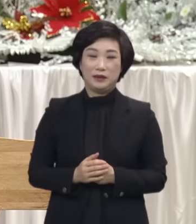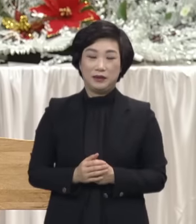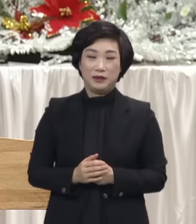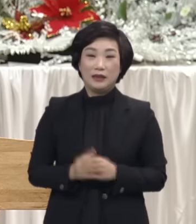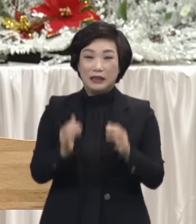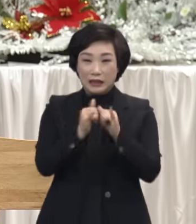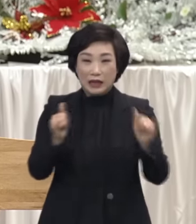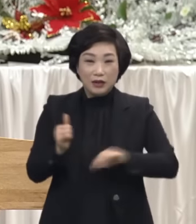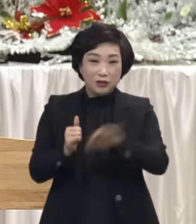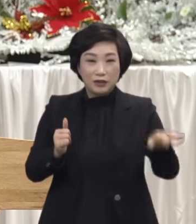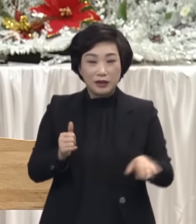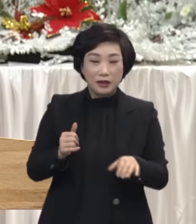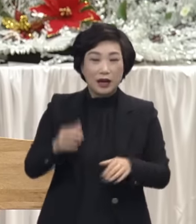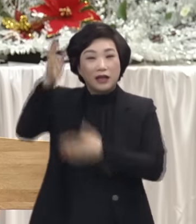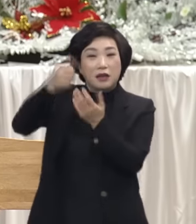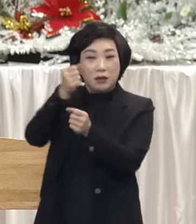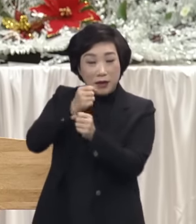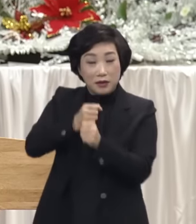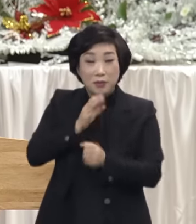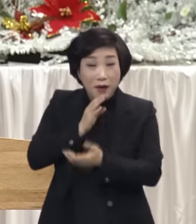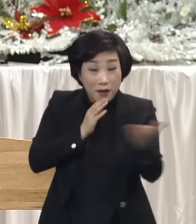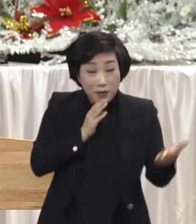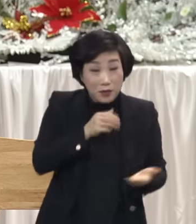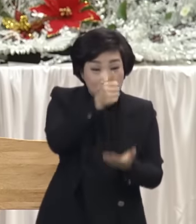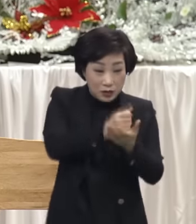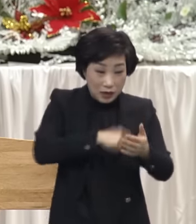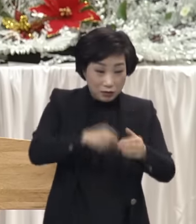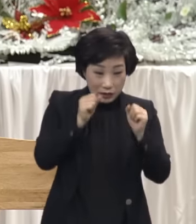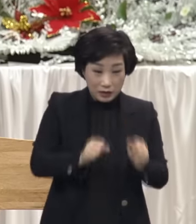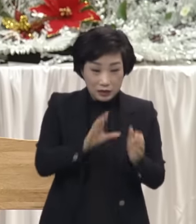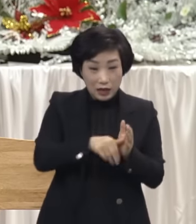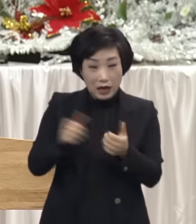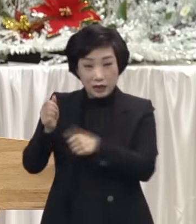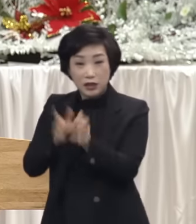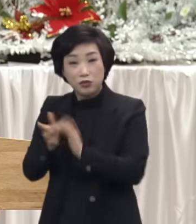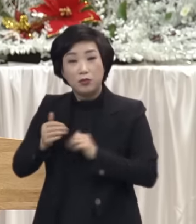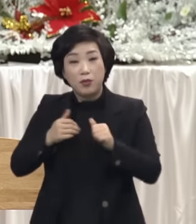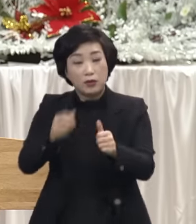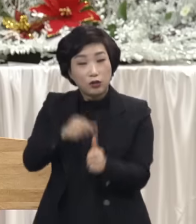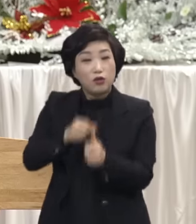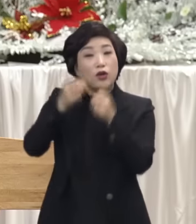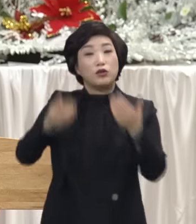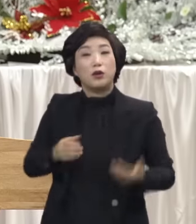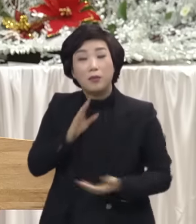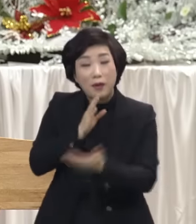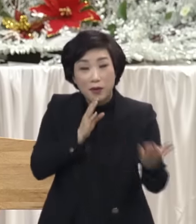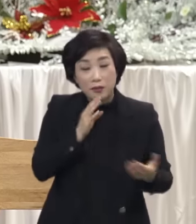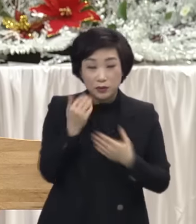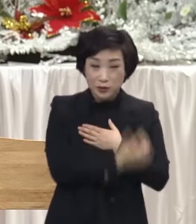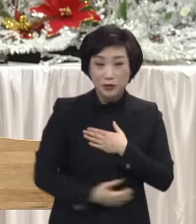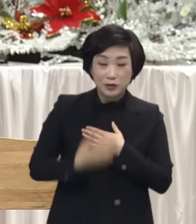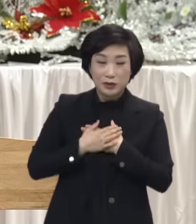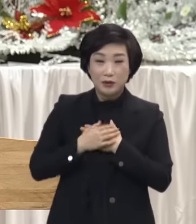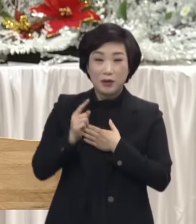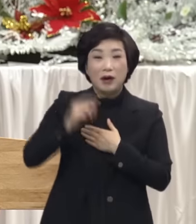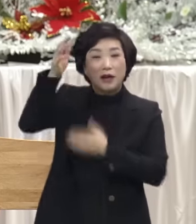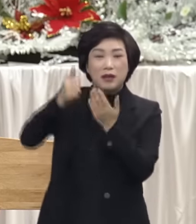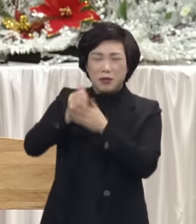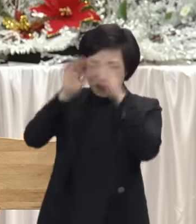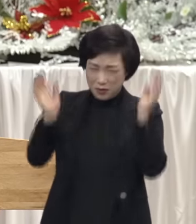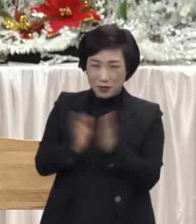하나님께서 인간을 지으시고 죄 아래 있을 때 아들 죽여서 구원하시고 육신은 천지 만물을 주어서